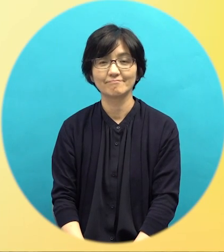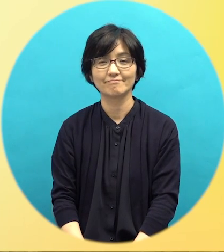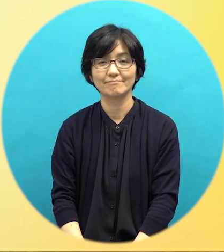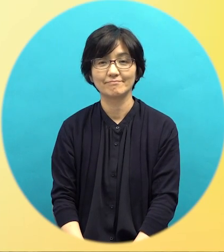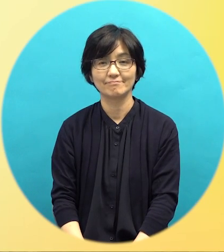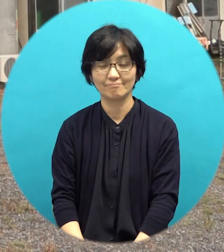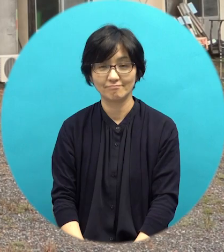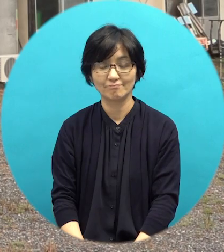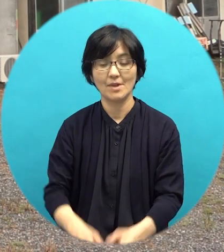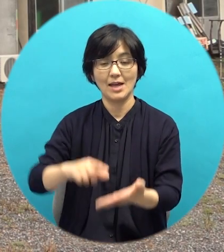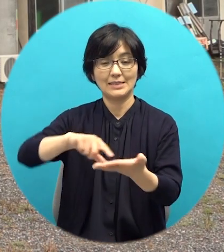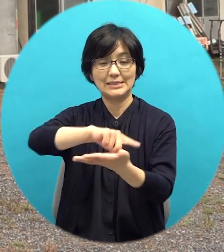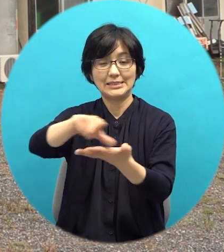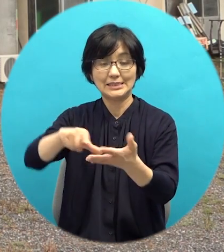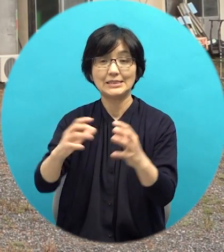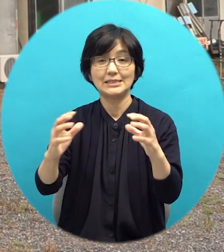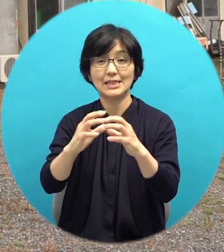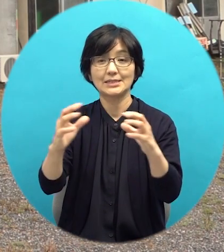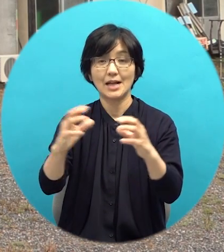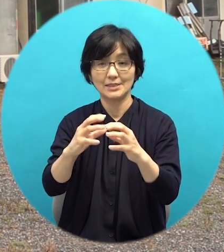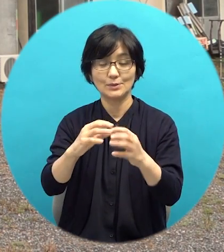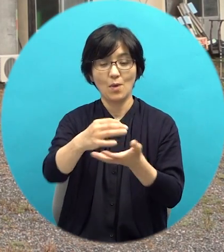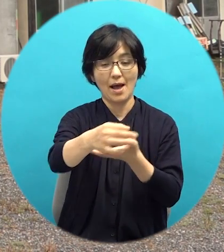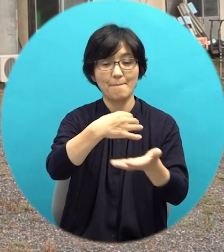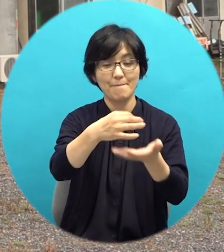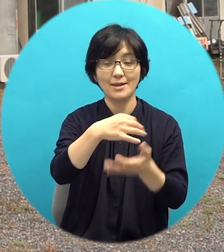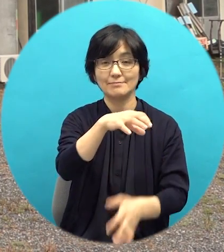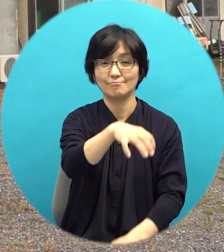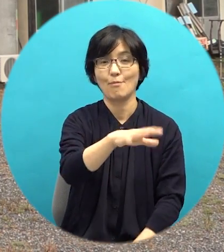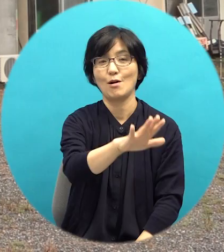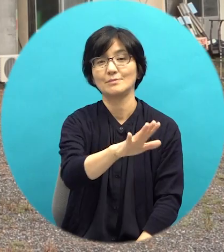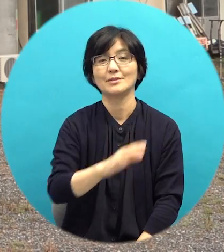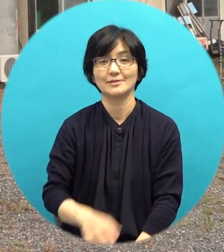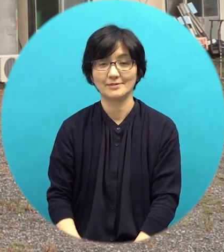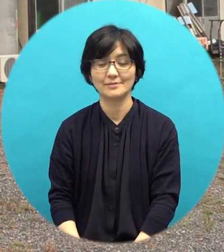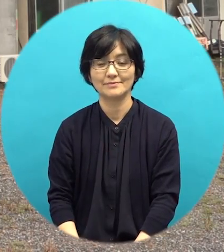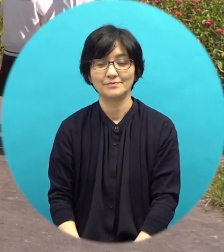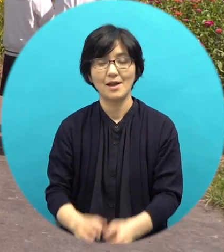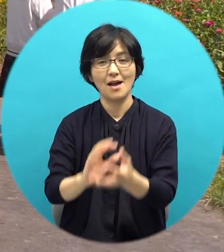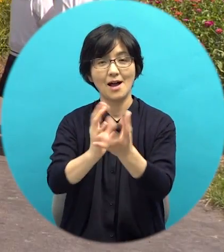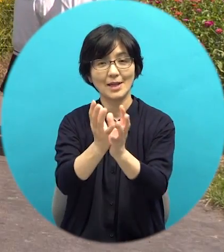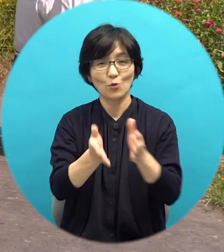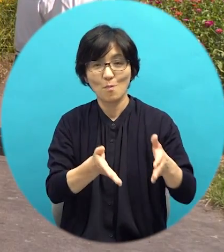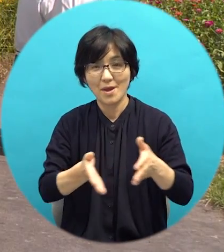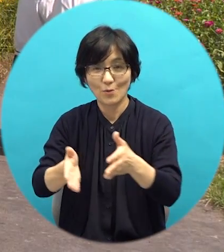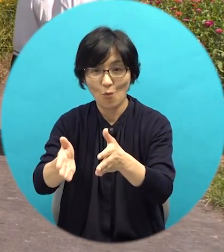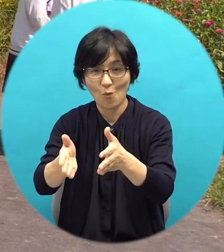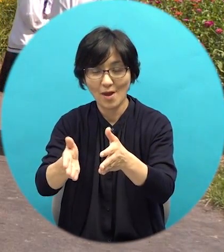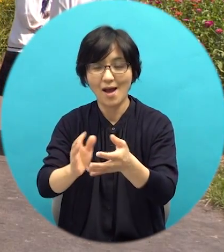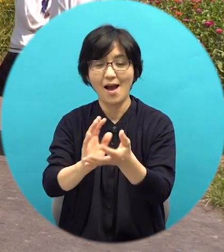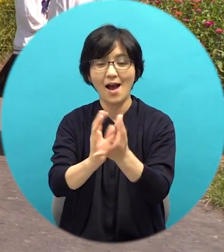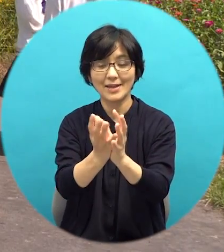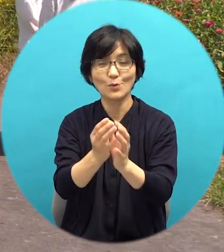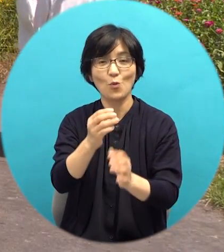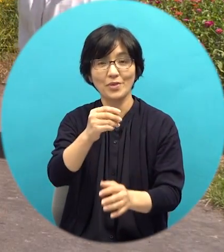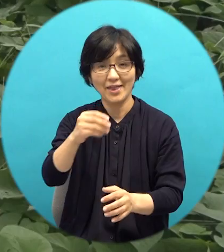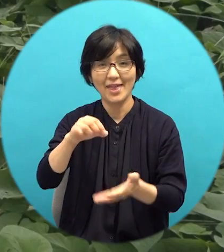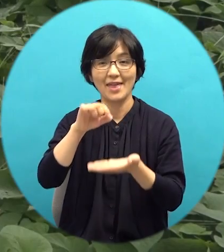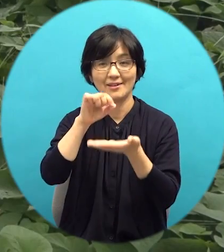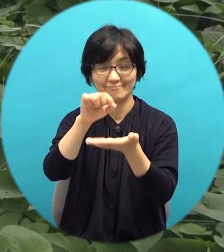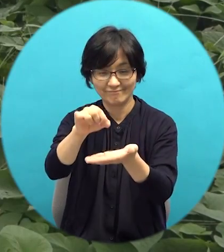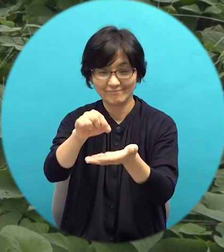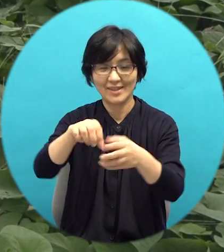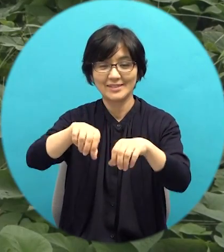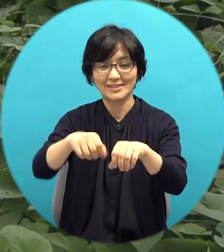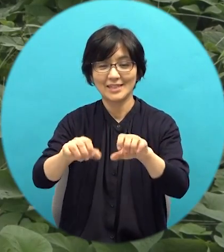イベントですけども、地場野菜の直売店をオープンしています。花の迷路や花の種プレゼント、